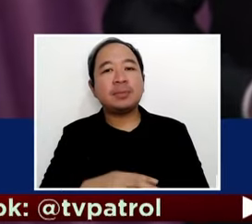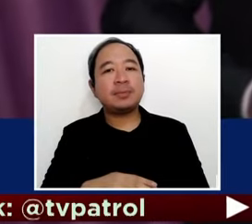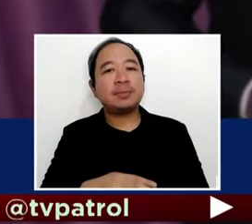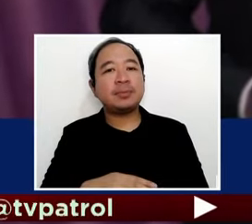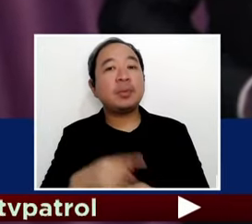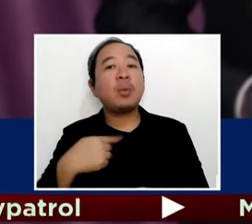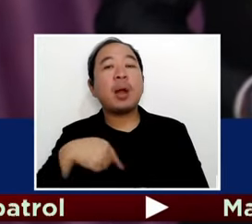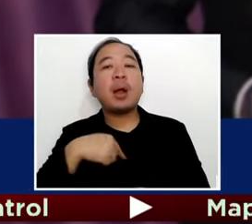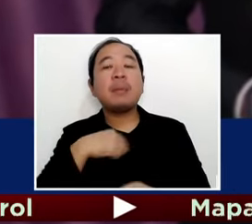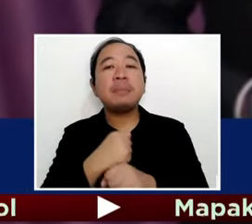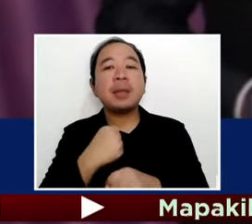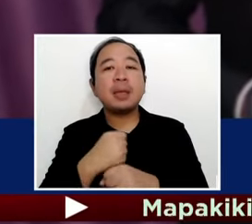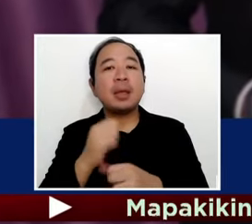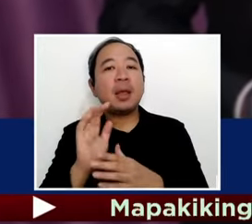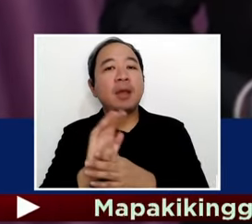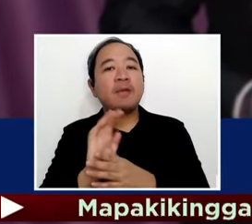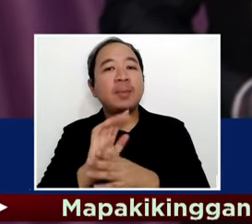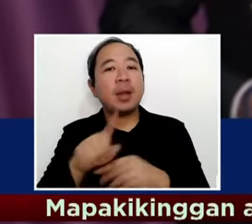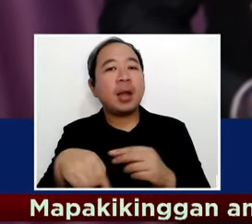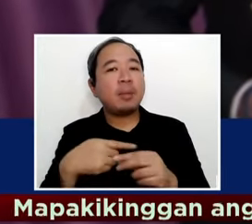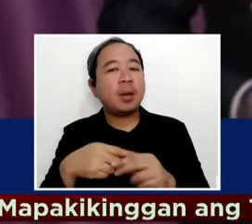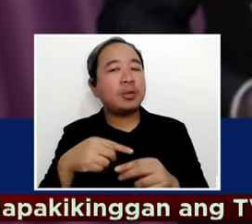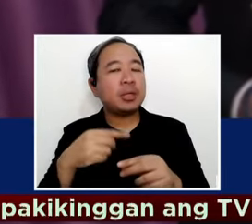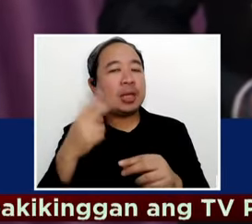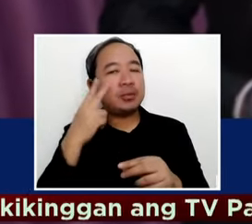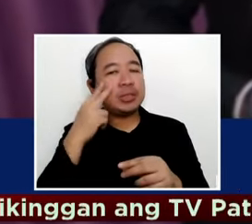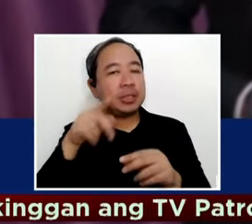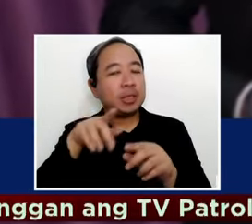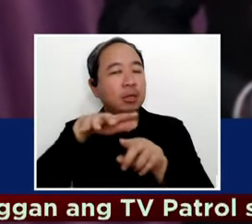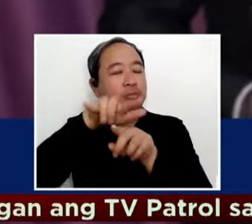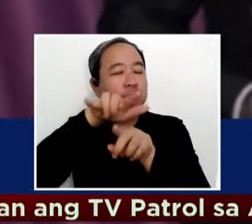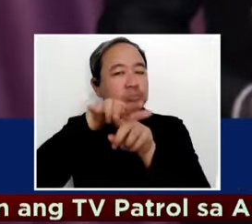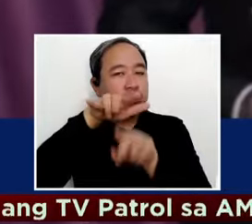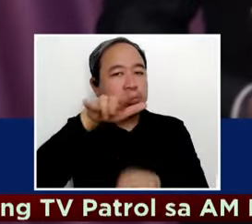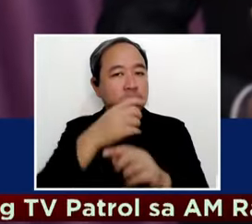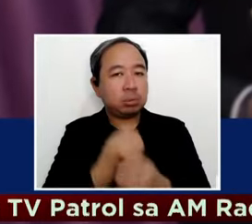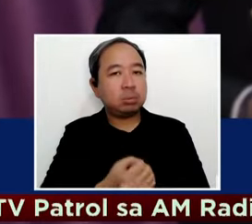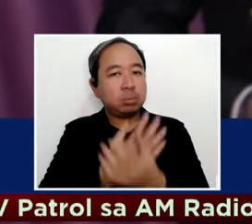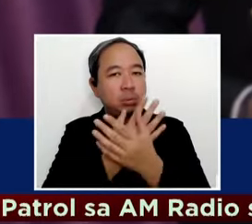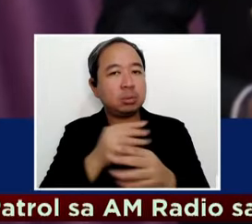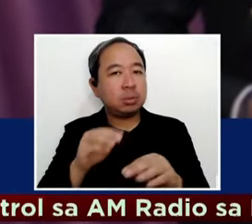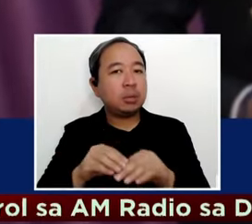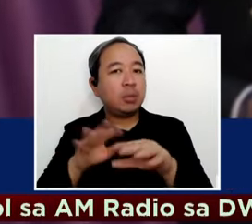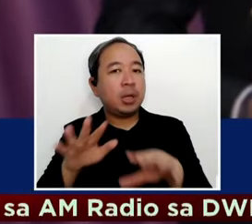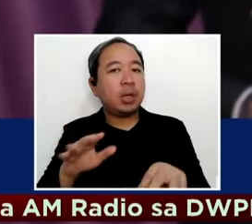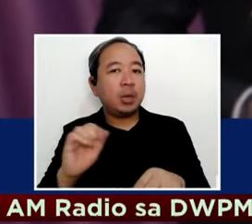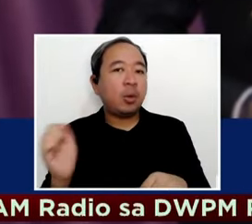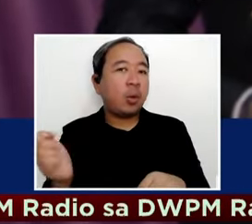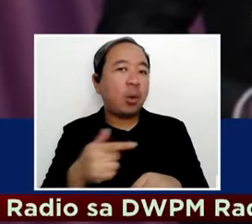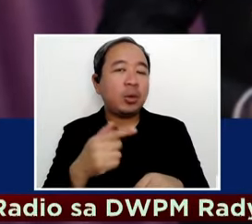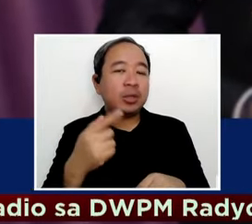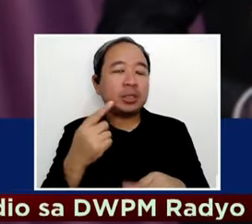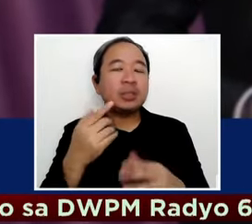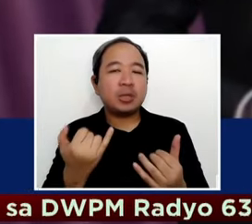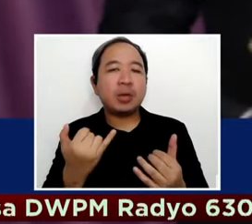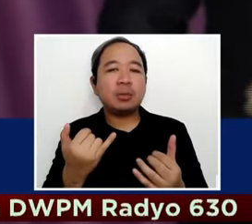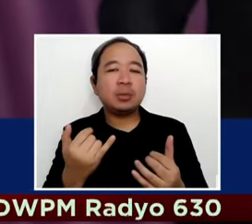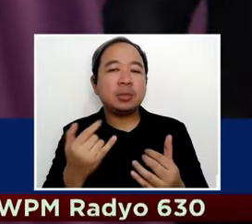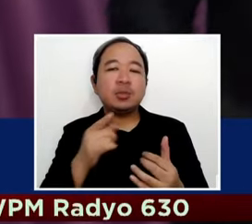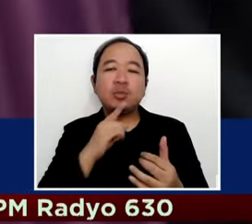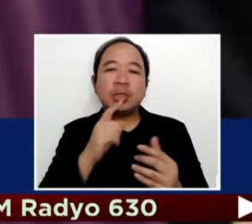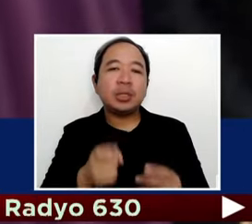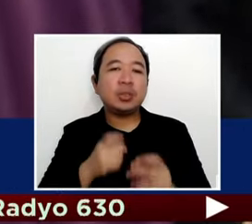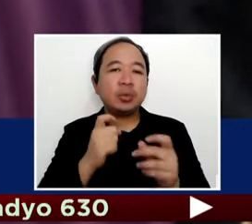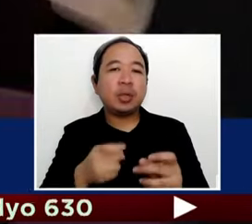we made a film about the man who created the atomic bomb, and for better or for worse, we're all living in Oppenheimer's world, so I would really like to dedicate this to